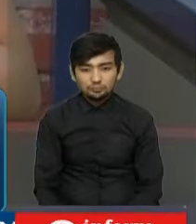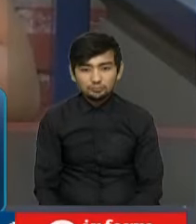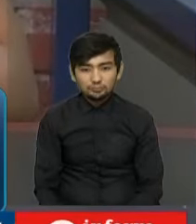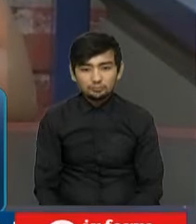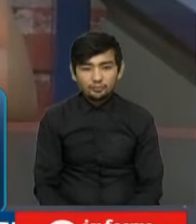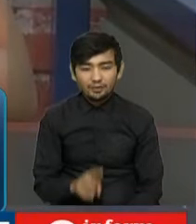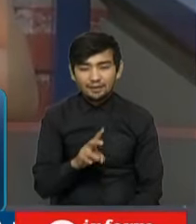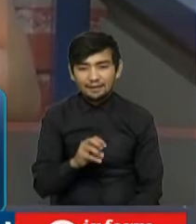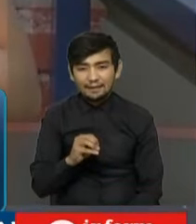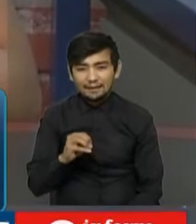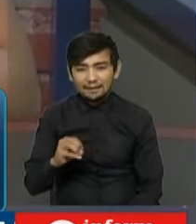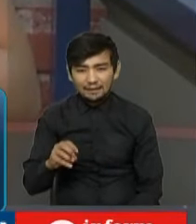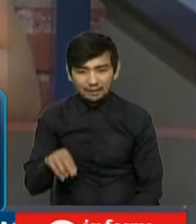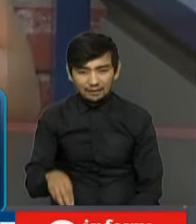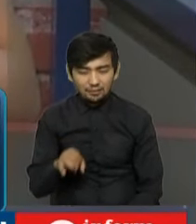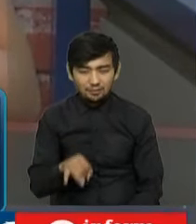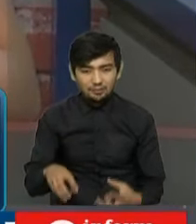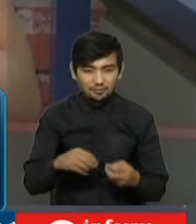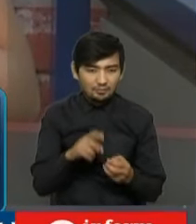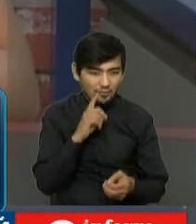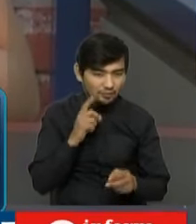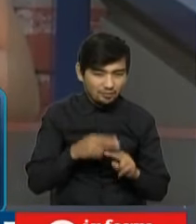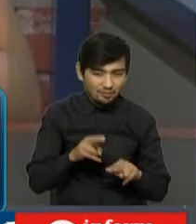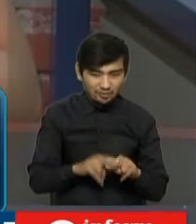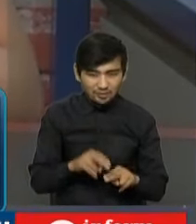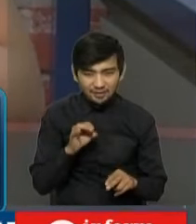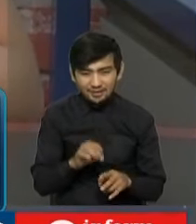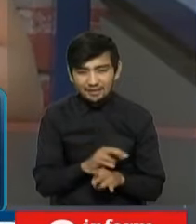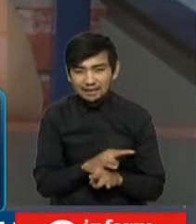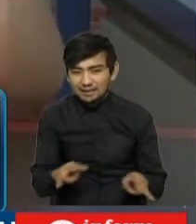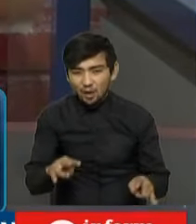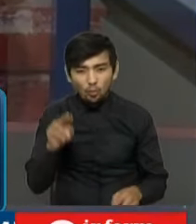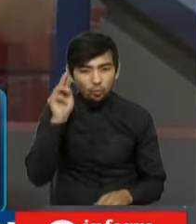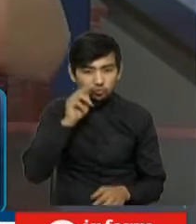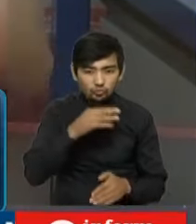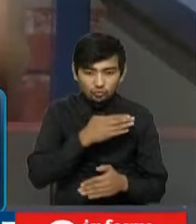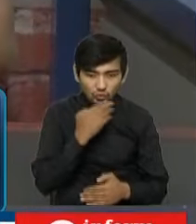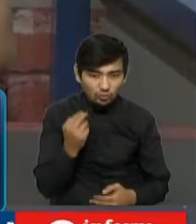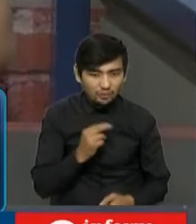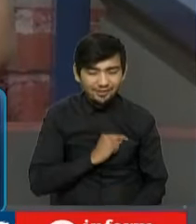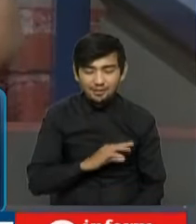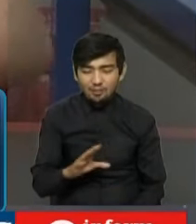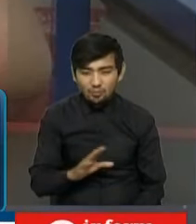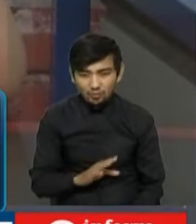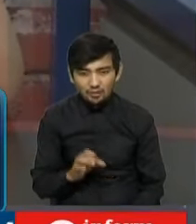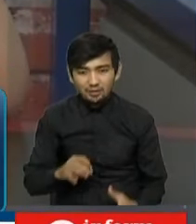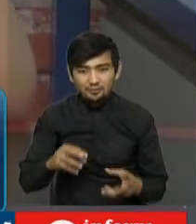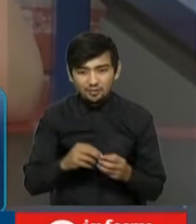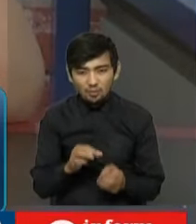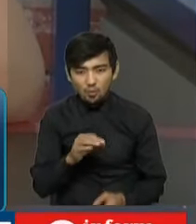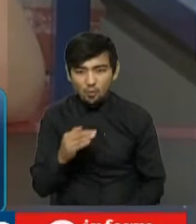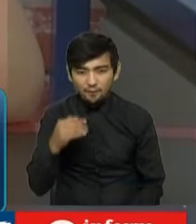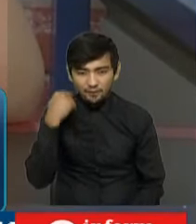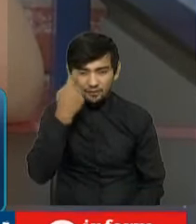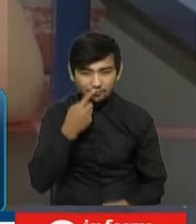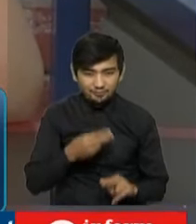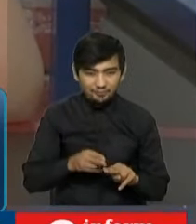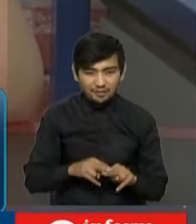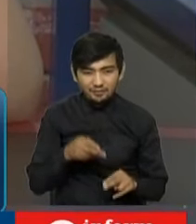НИТ – это та молодежь, которая в силу определенных факторов нигде не учится и не работает. Согласно официальной статистике,